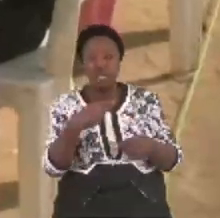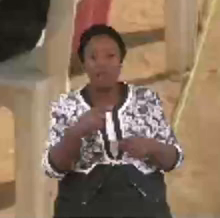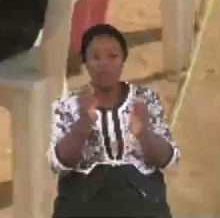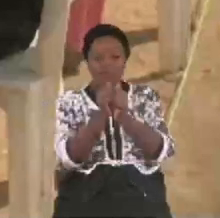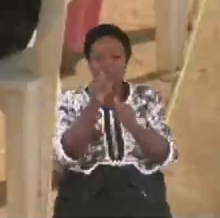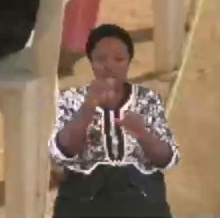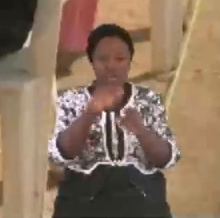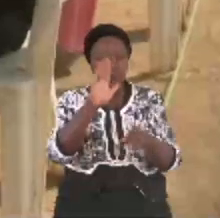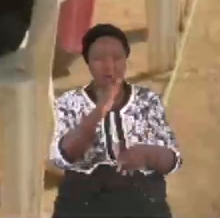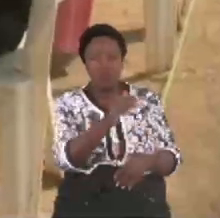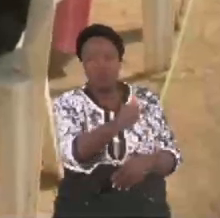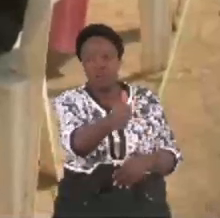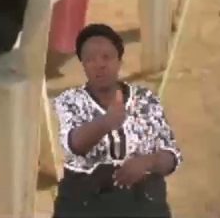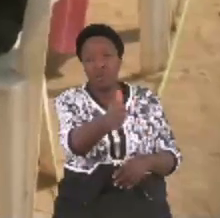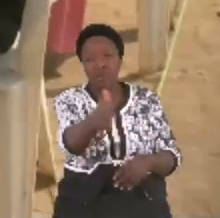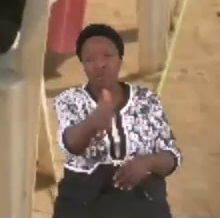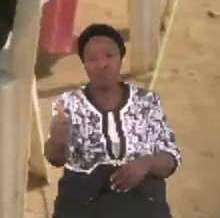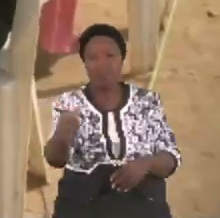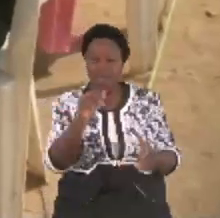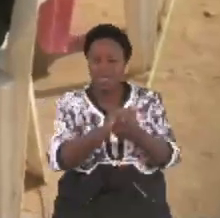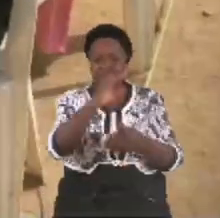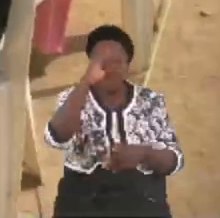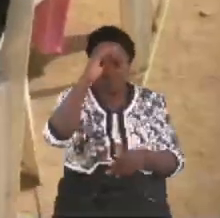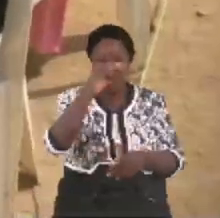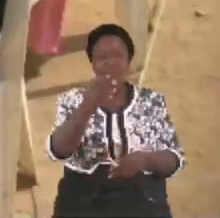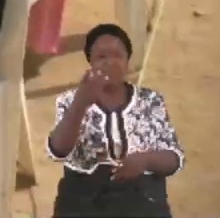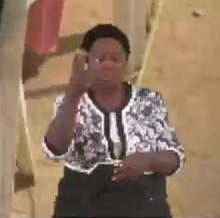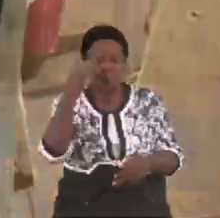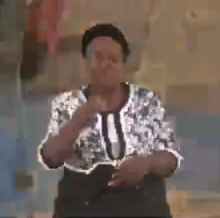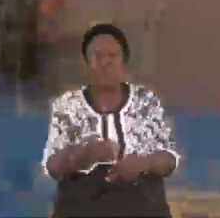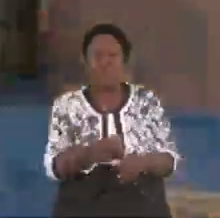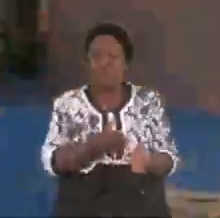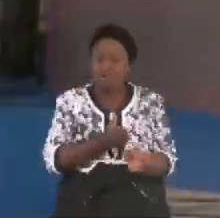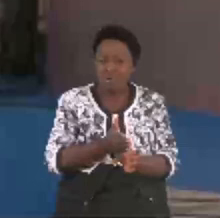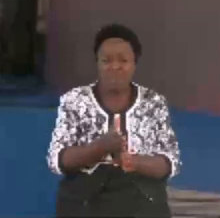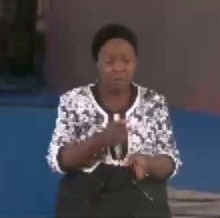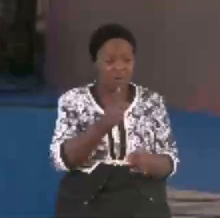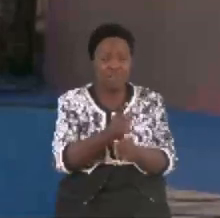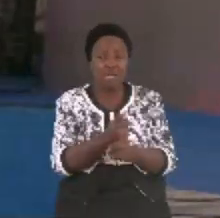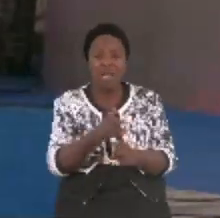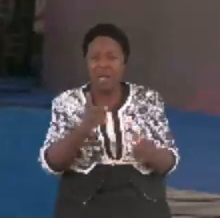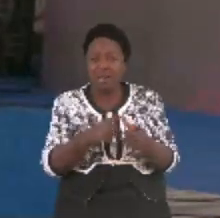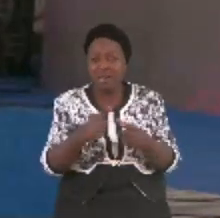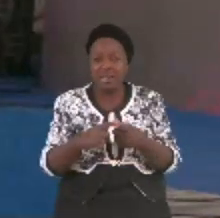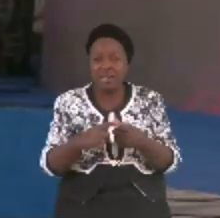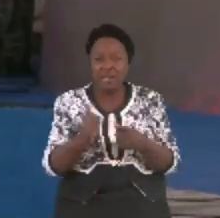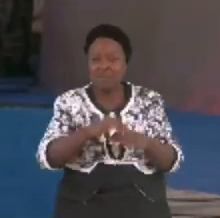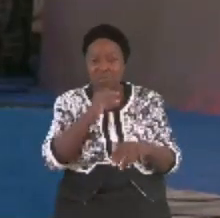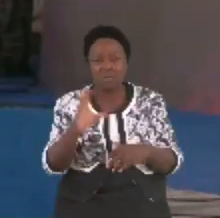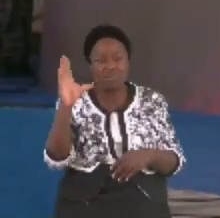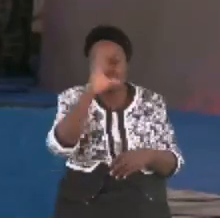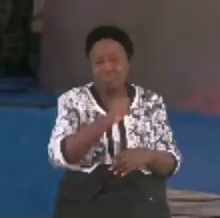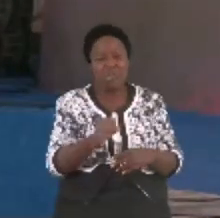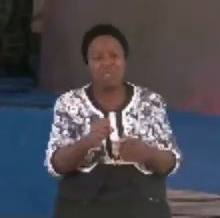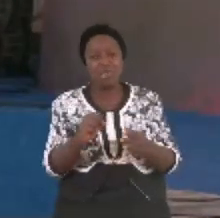nous avons Abraham pour père. Cet homme était direct. Vous ne pouvez pas mal